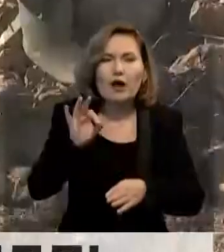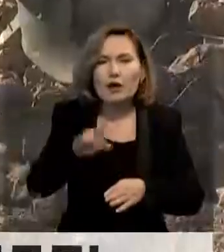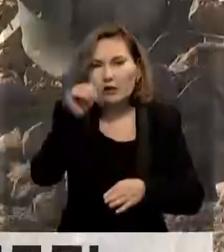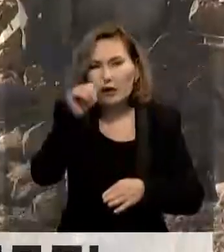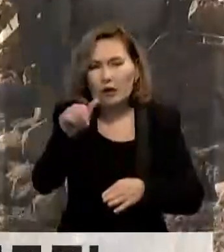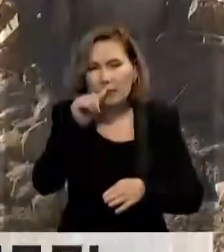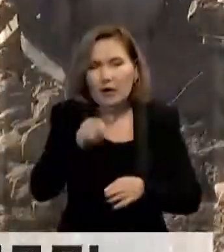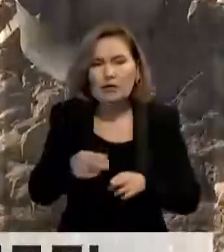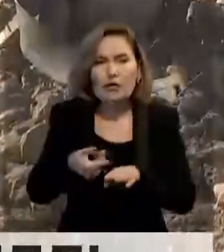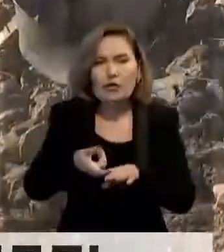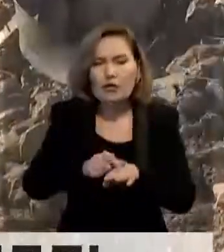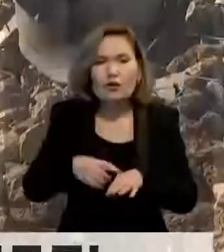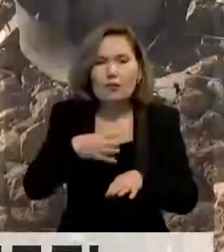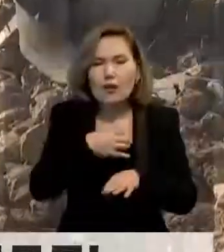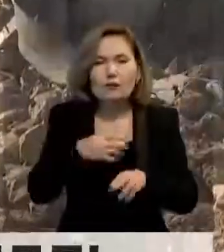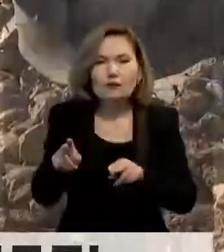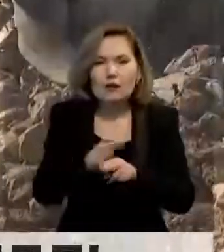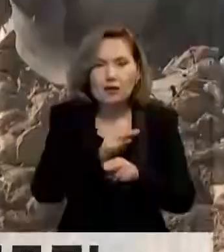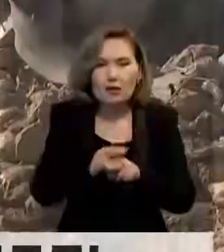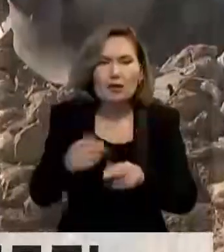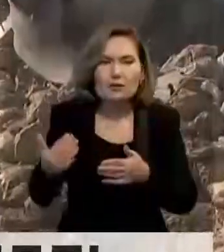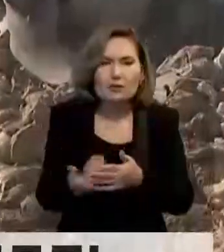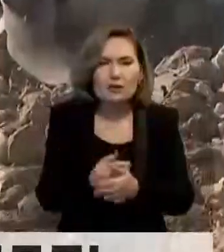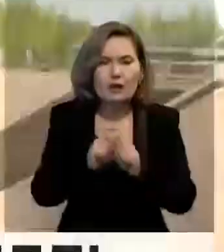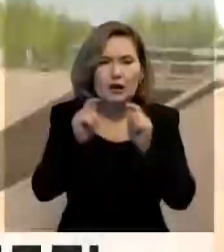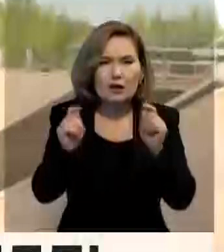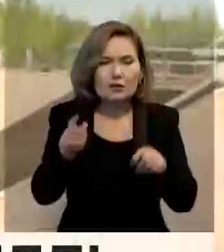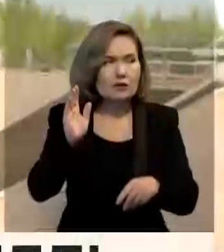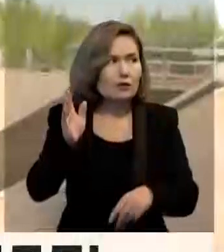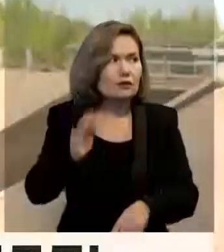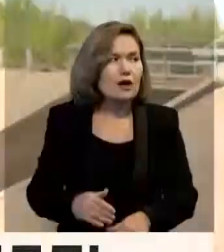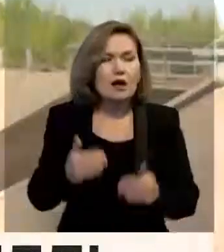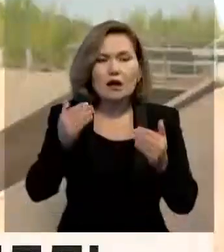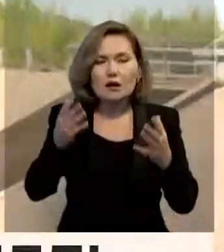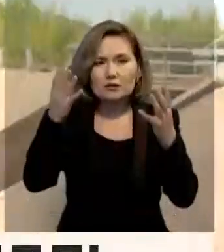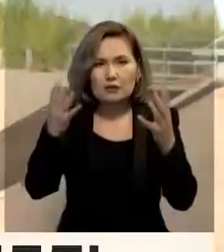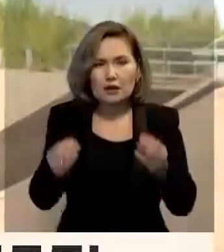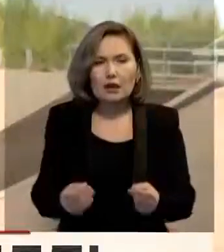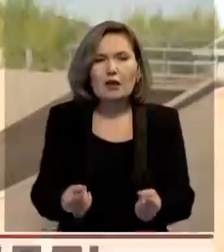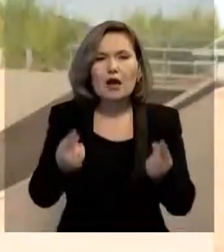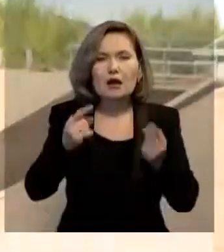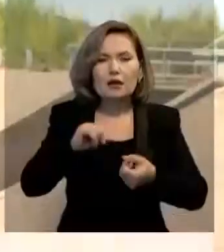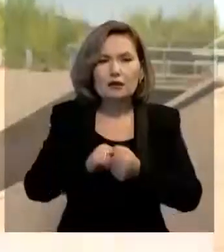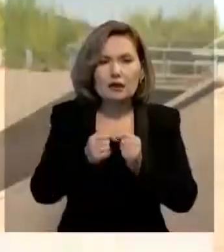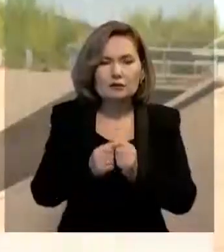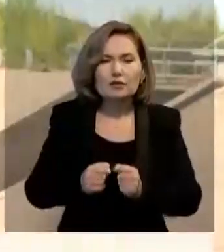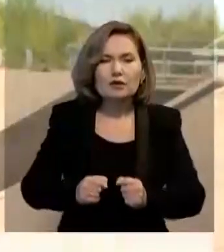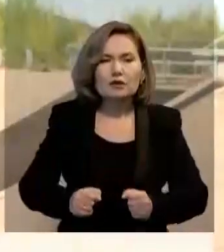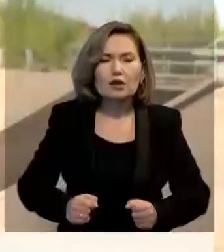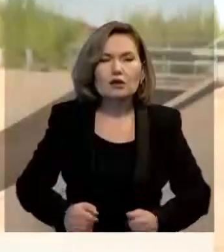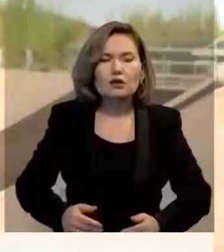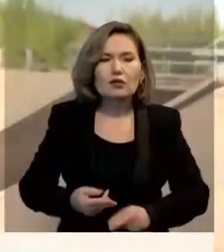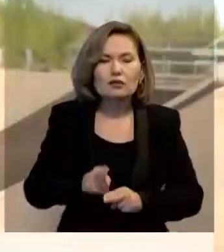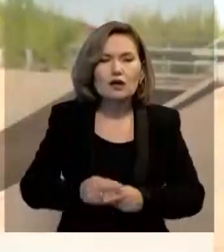дейін стратегиялық маңызы бар нысанды қайта іске қосамыз дейді мамандар. Қазіргі таңда мынау ірі таспен толтырып, мына жерде оның бетін